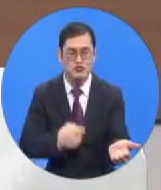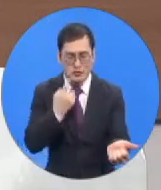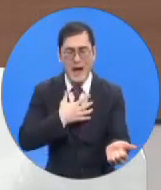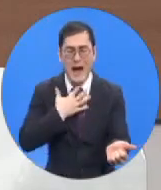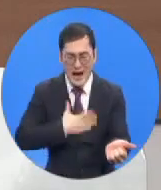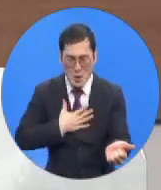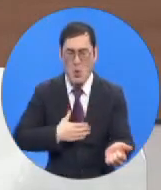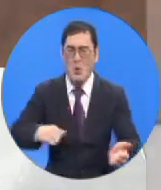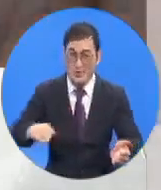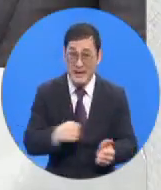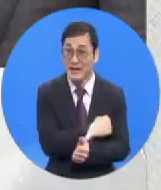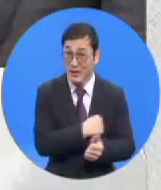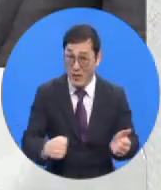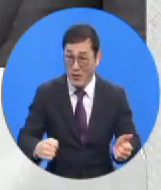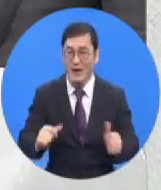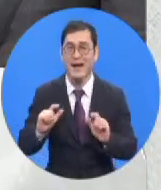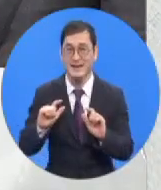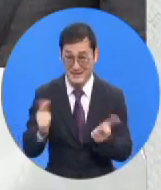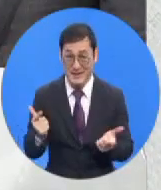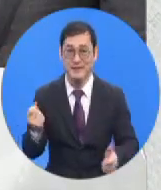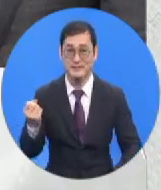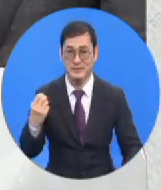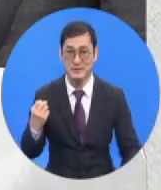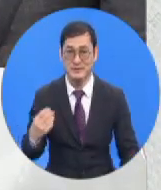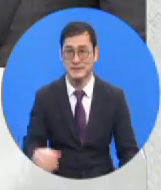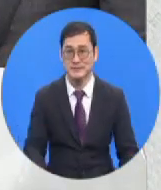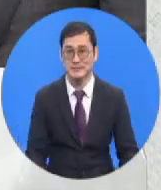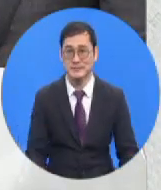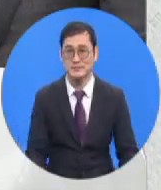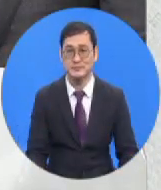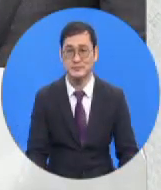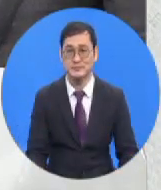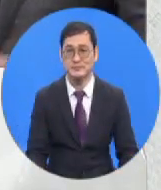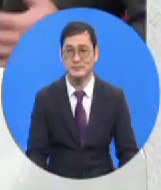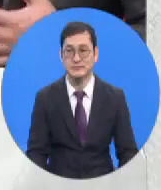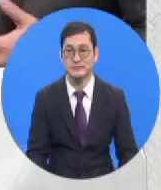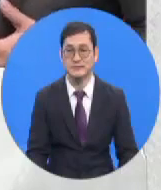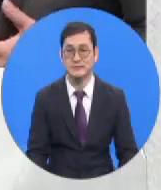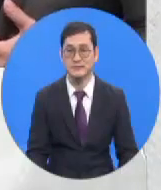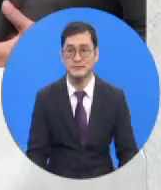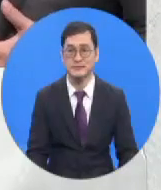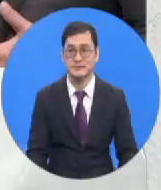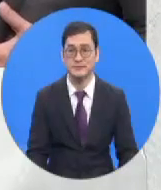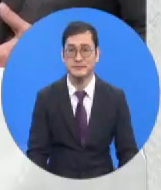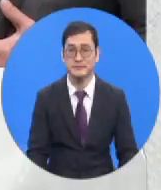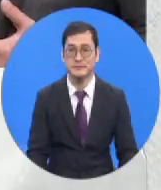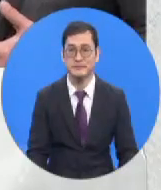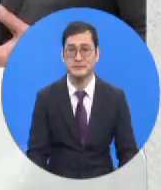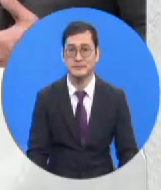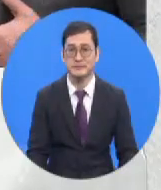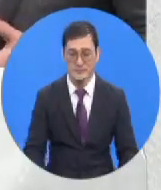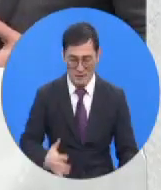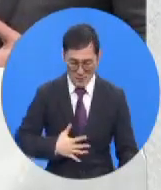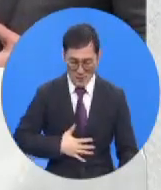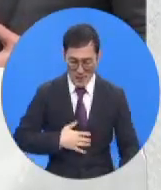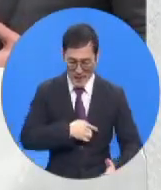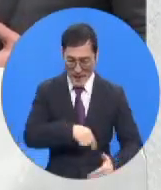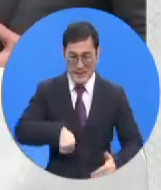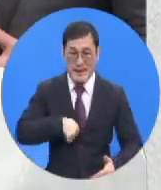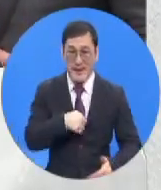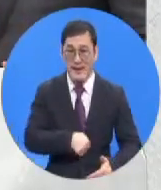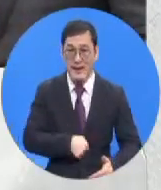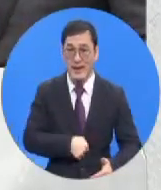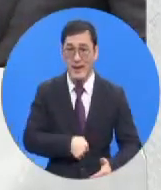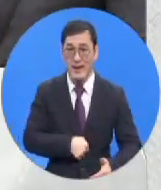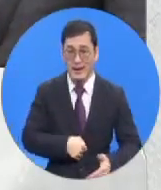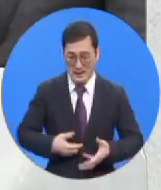그랬을 예. 것 같지 않다는 뜻이겠죠. 그 부분하고 또 이런 거지 않습니까? 이 복부에 속에 있는 이게 장기가 그 정도 충격이